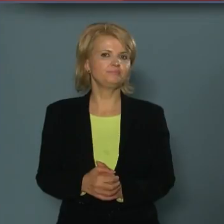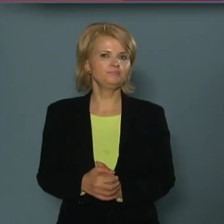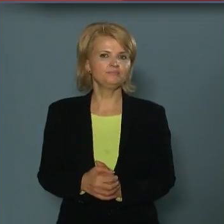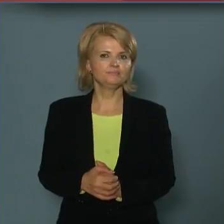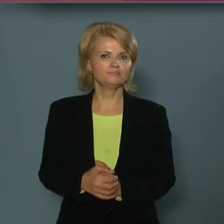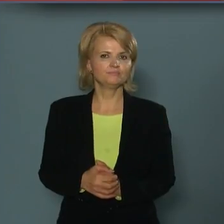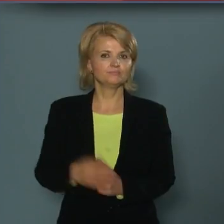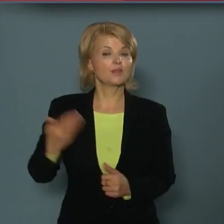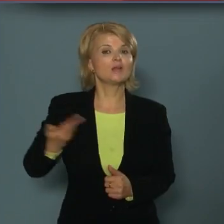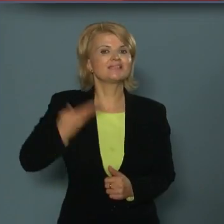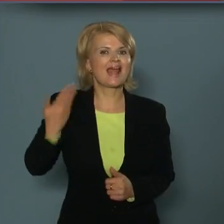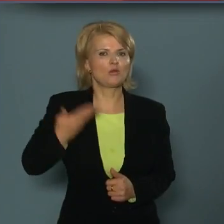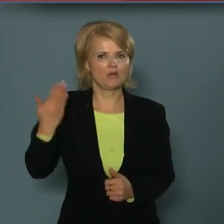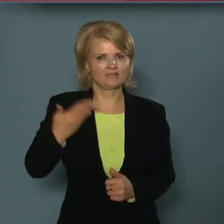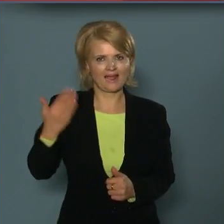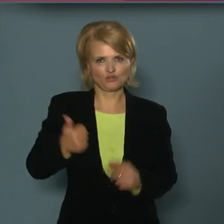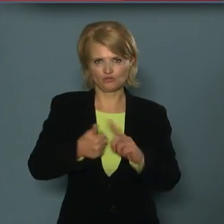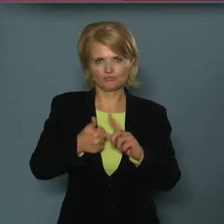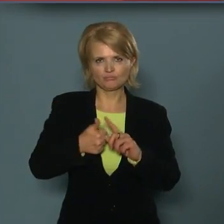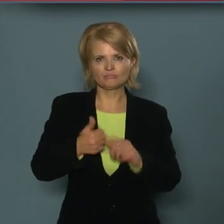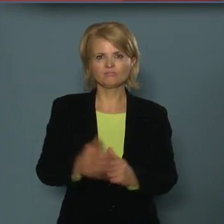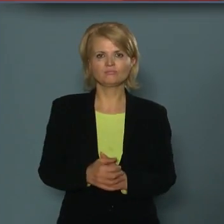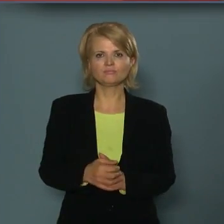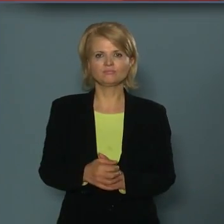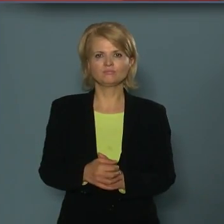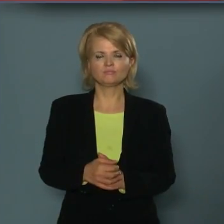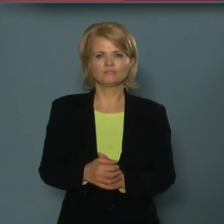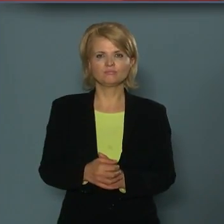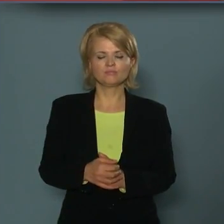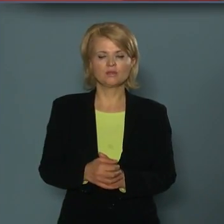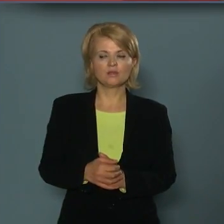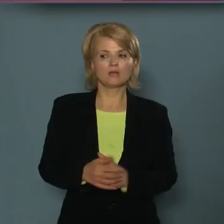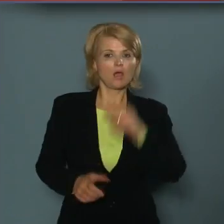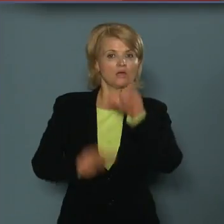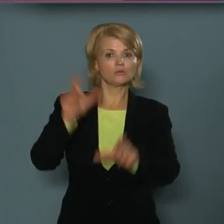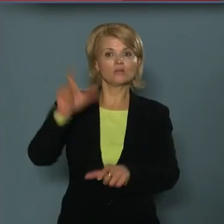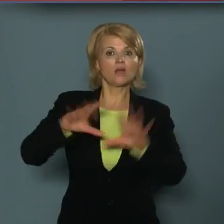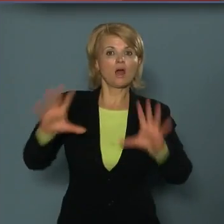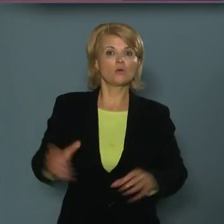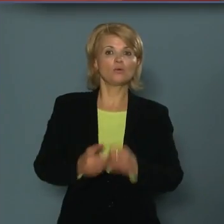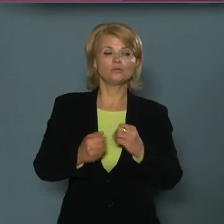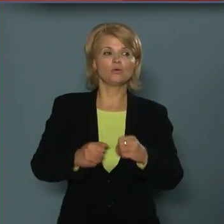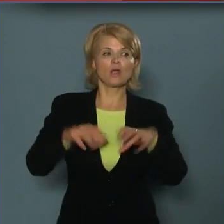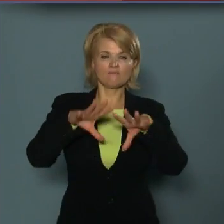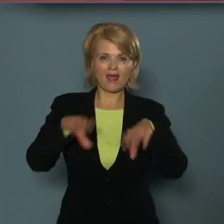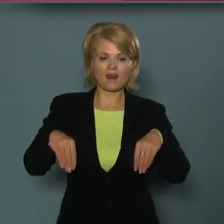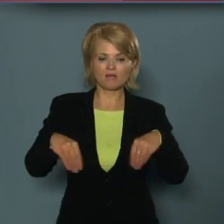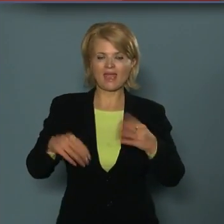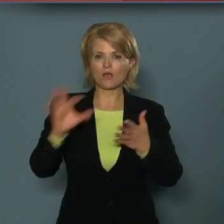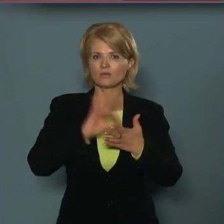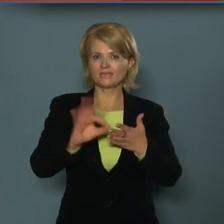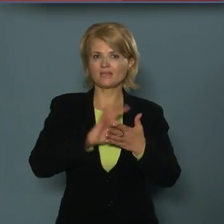éppensége maga az előadás. Ugyanis túl azon, hogy azok az alkotók, akik vállalják magukat az írásaikkal